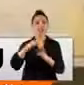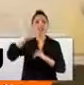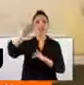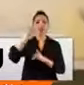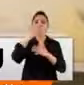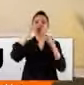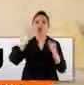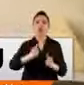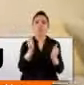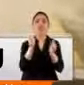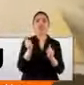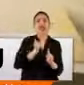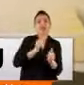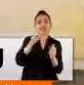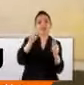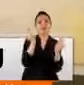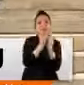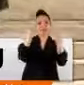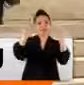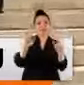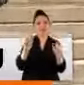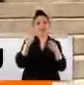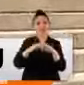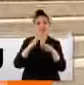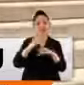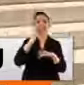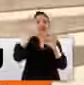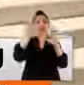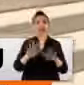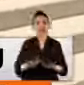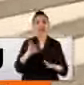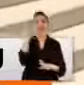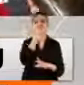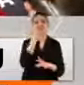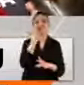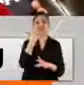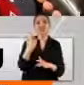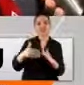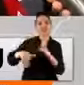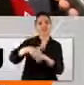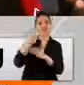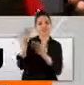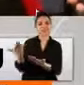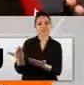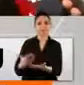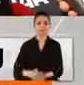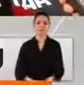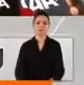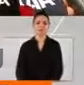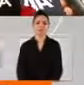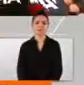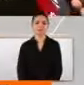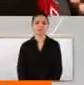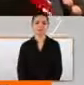nöbet başında olan askerlerle hatıra fotoğrafı çektirdi. Anıtkabir'e bir şiirle veda etti. Adını büyük